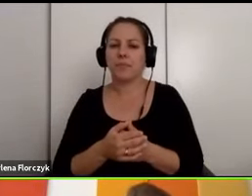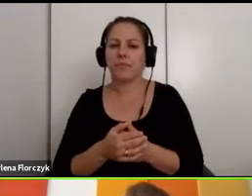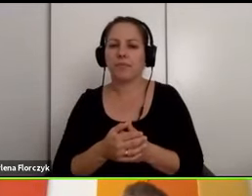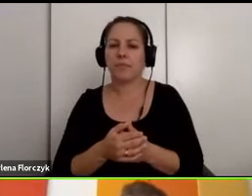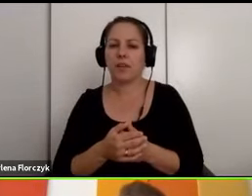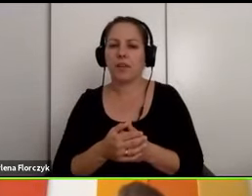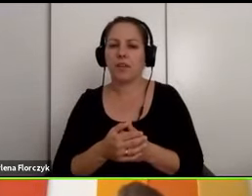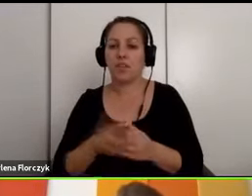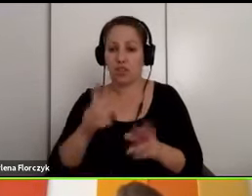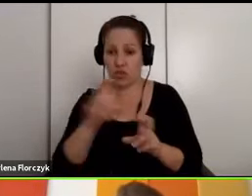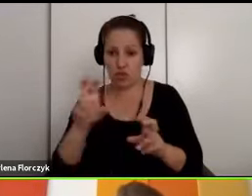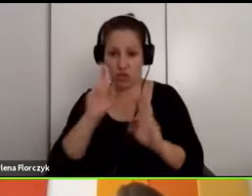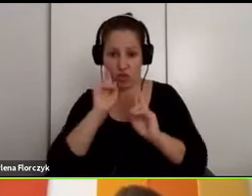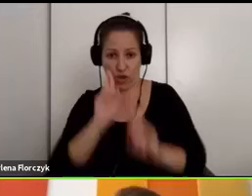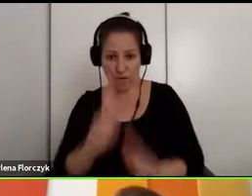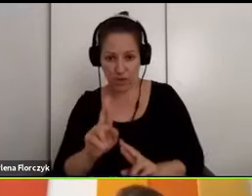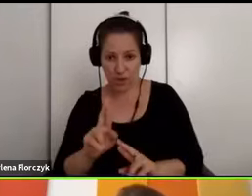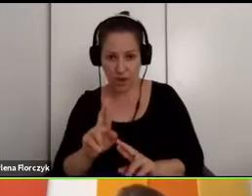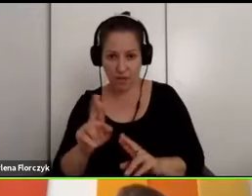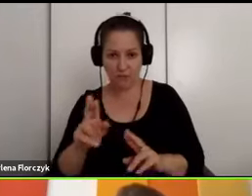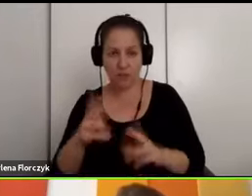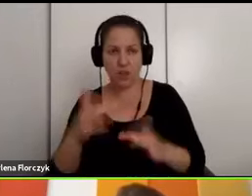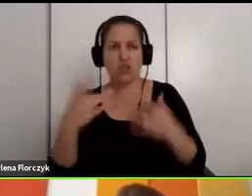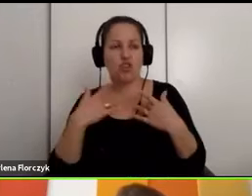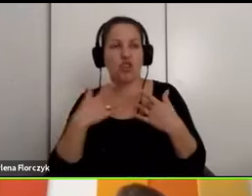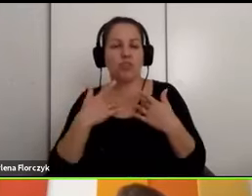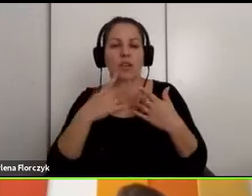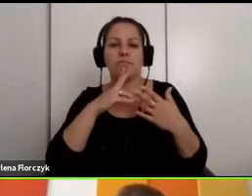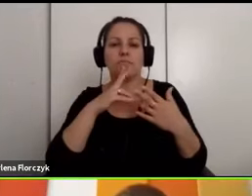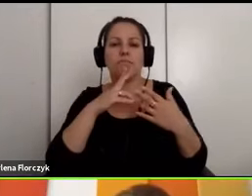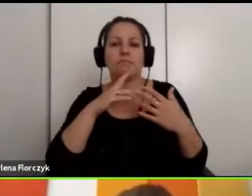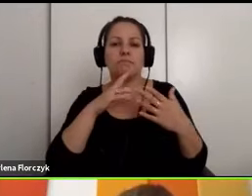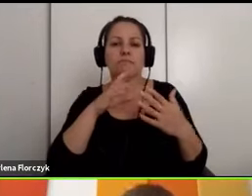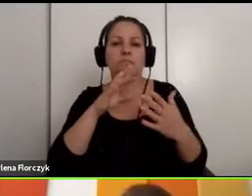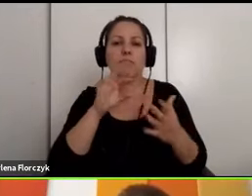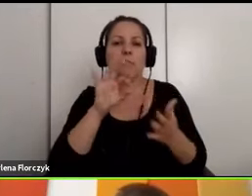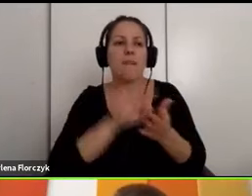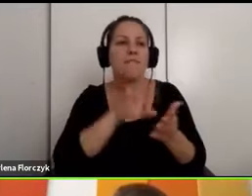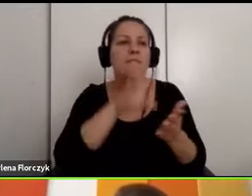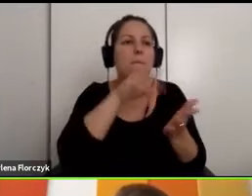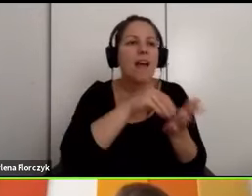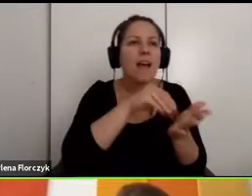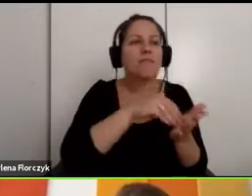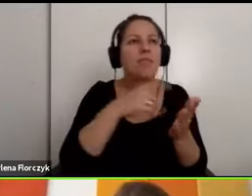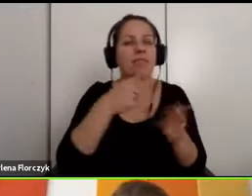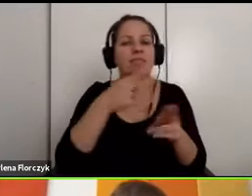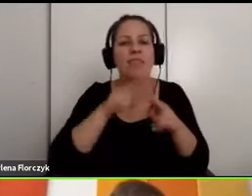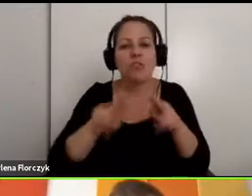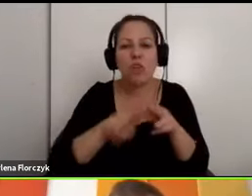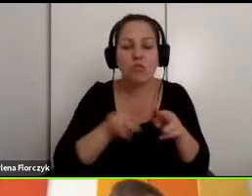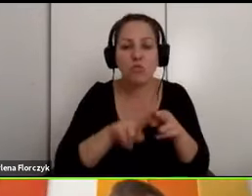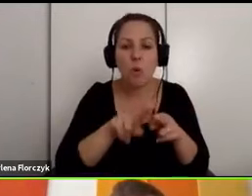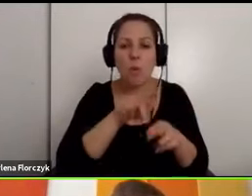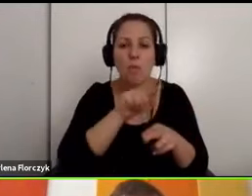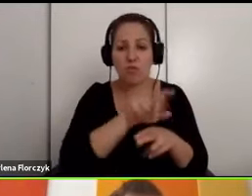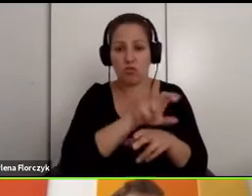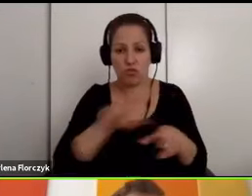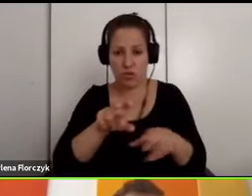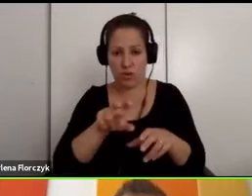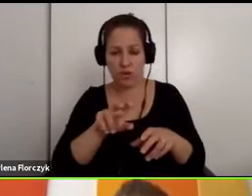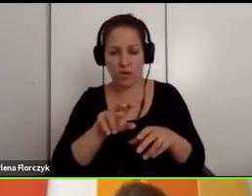jakby, czy rzeczywiście trzeba oddawać życie pewnym praktykom, pewnym narzędziom,